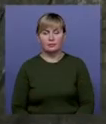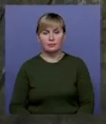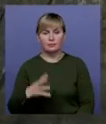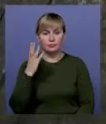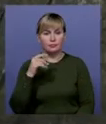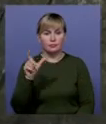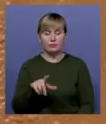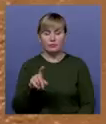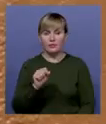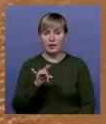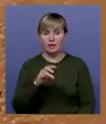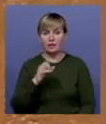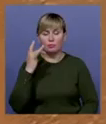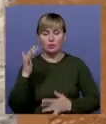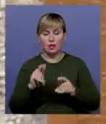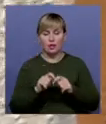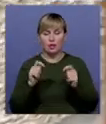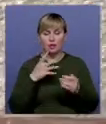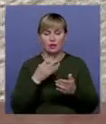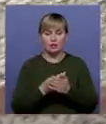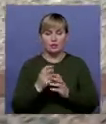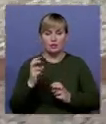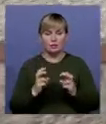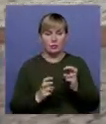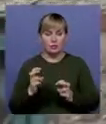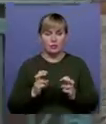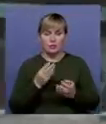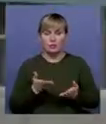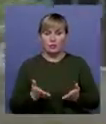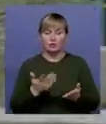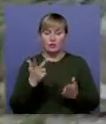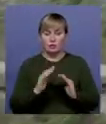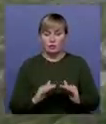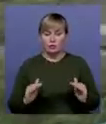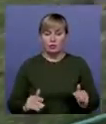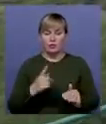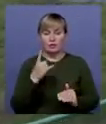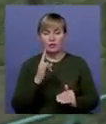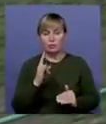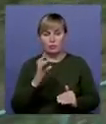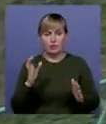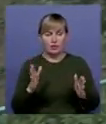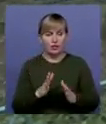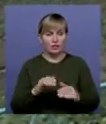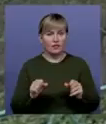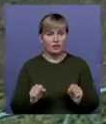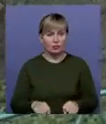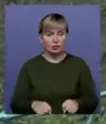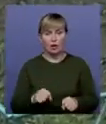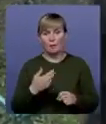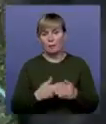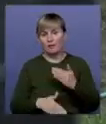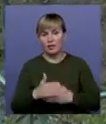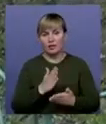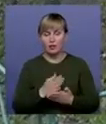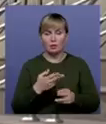Алматинка Зарина Сарсикеева мечтает открыть свою кондитерскую. Женщина воспитывает трех детей. Один из них – ребенок с ограниченными возможностями, поэтому ему